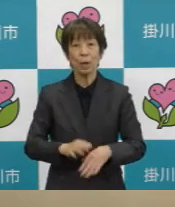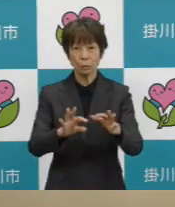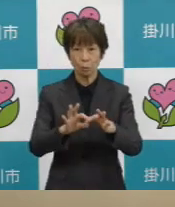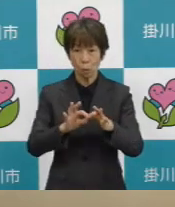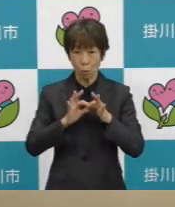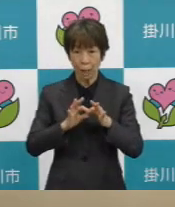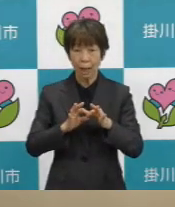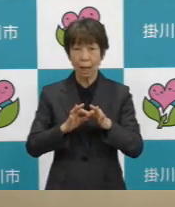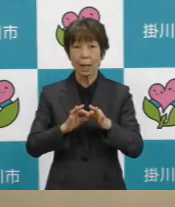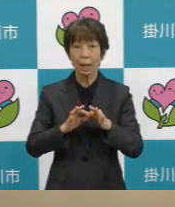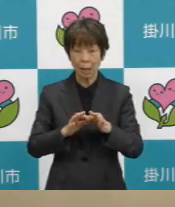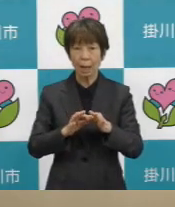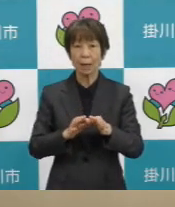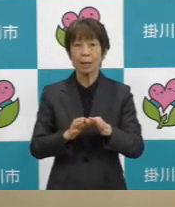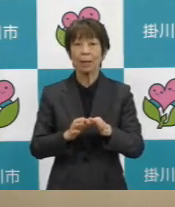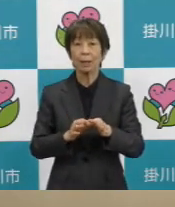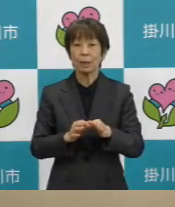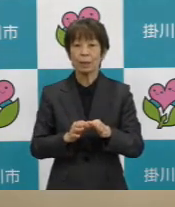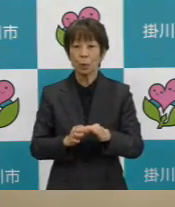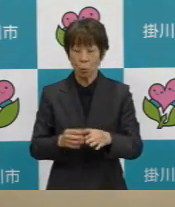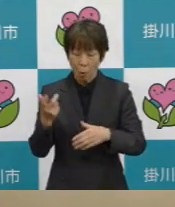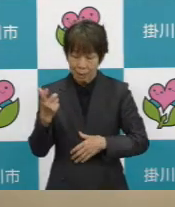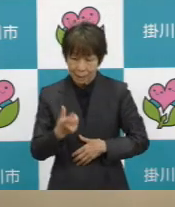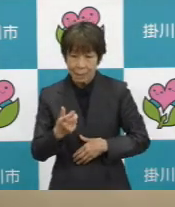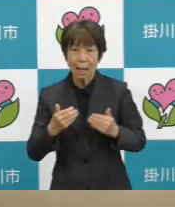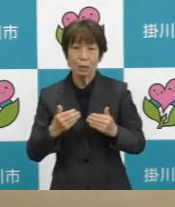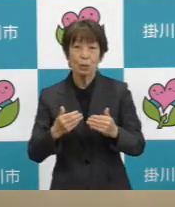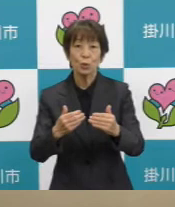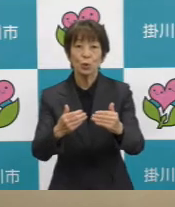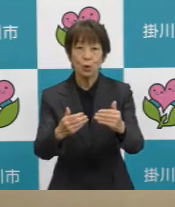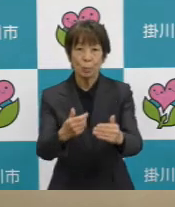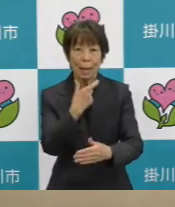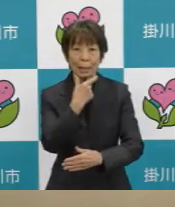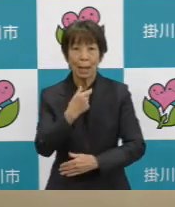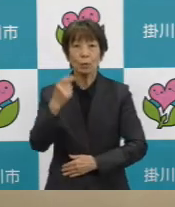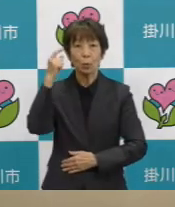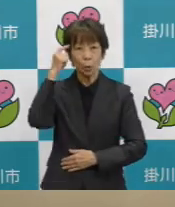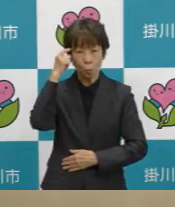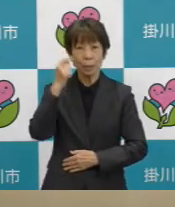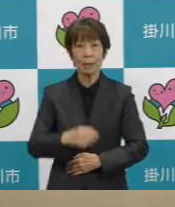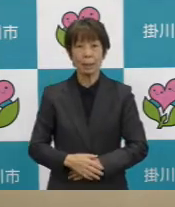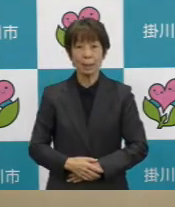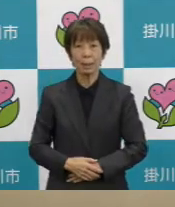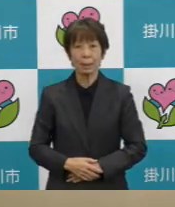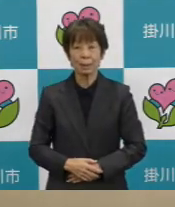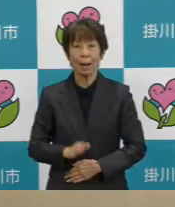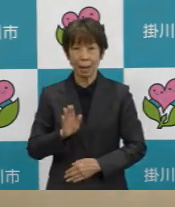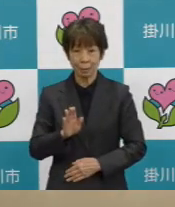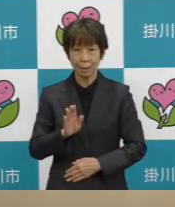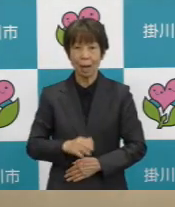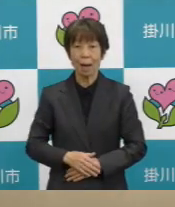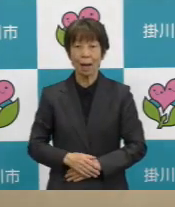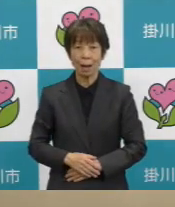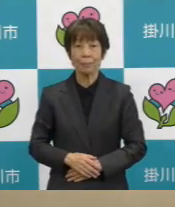そこをしっかり進めていこうという思いが、ありました。もちろん